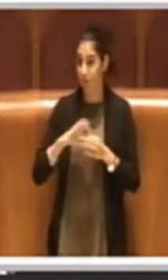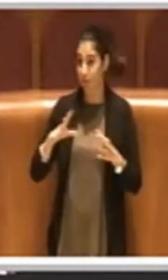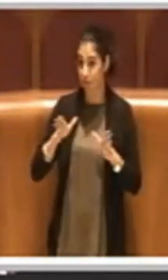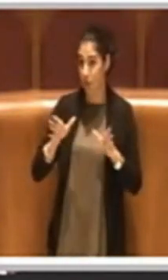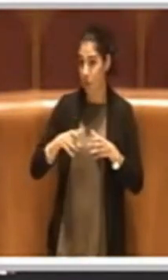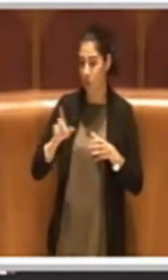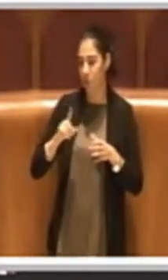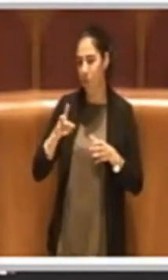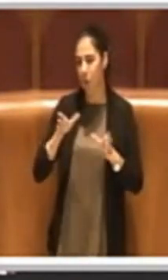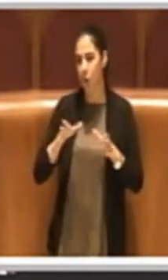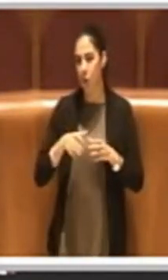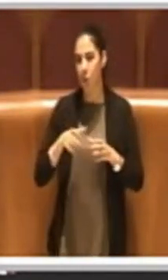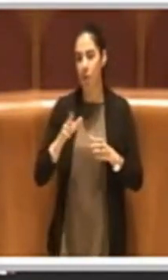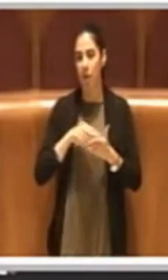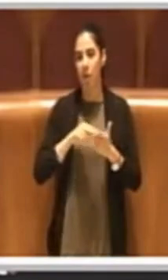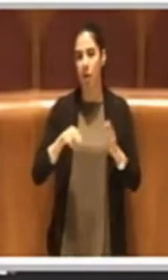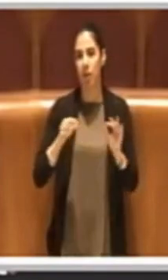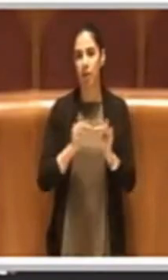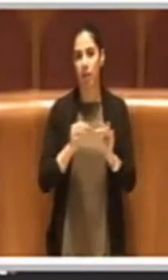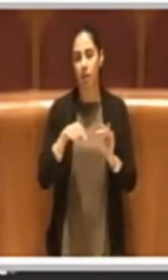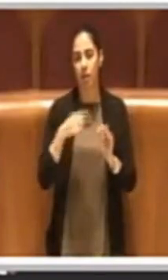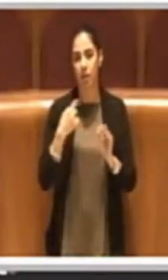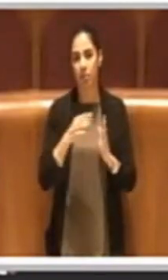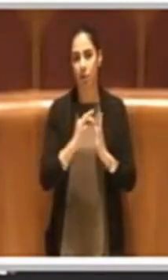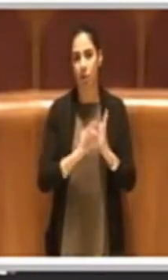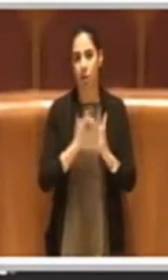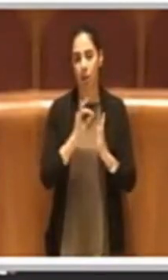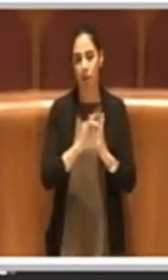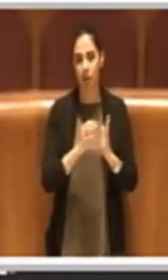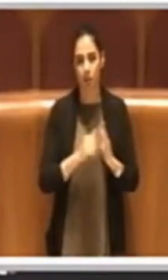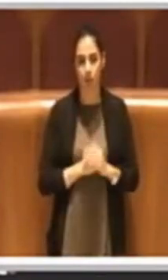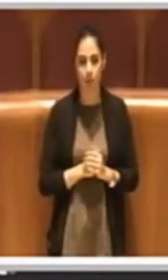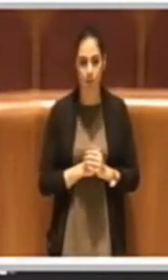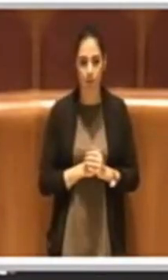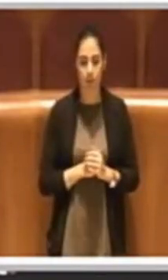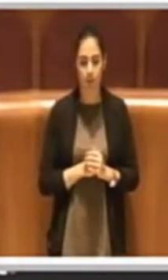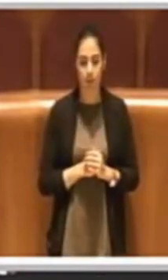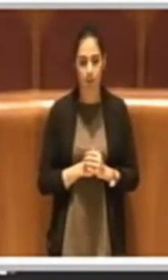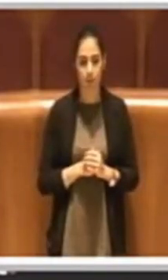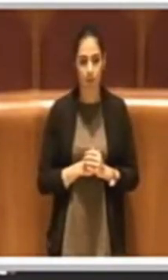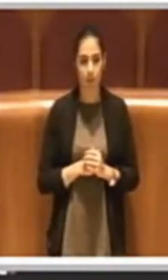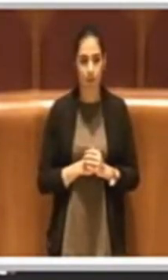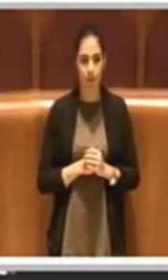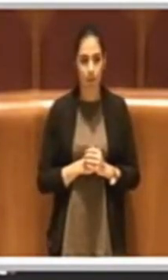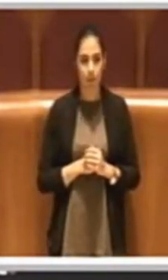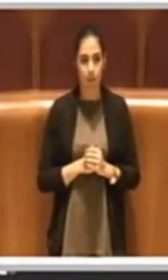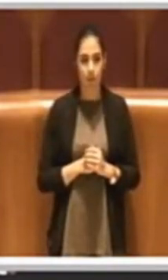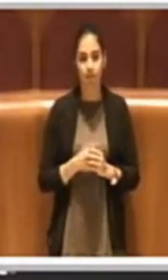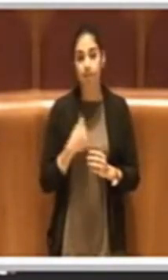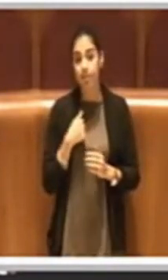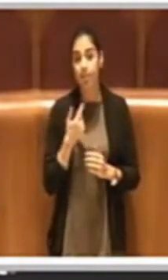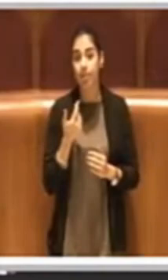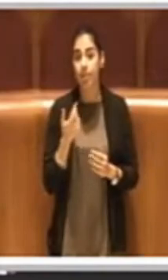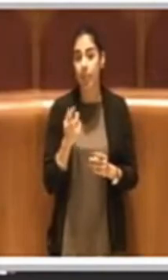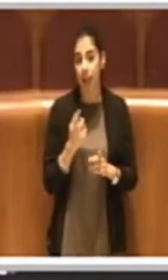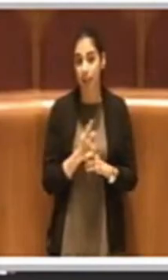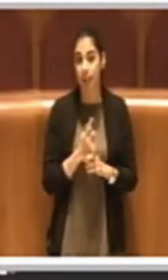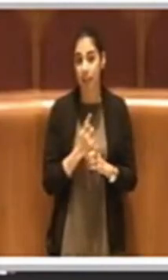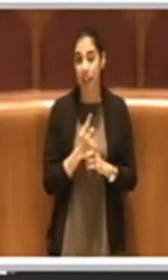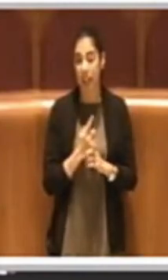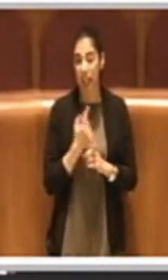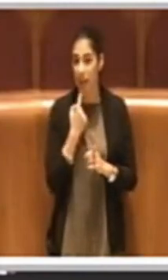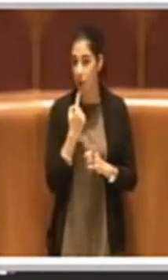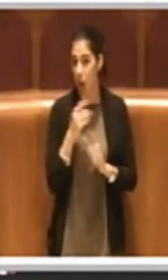voterà favorevolmente a questo ordine del giorno mi preme fare alcune precisazioni anche su un